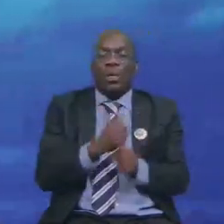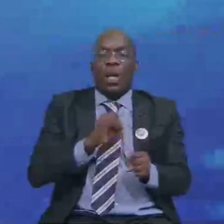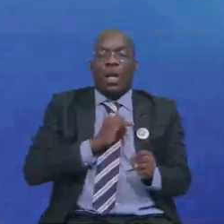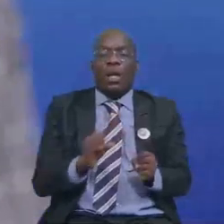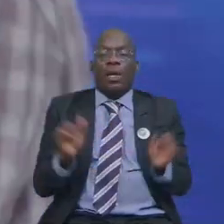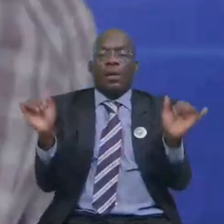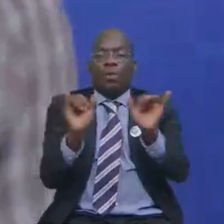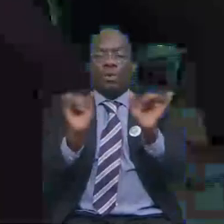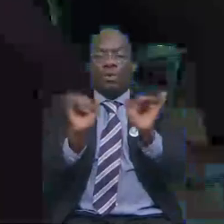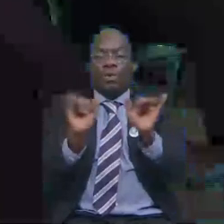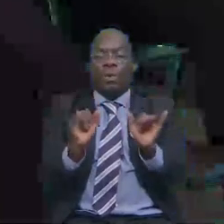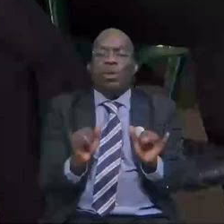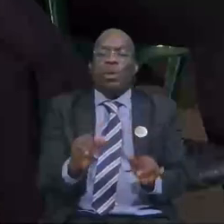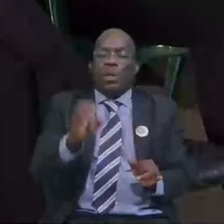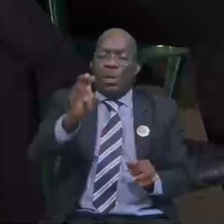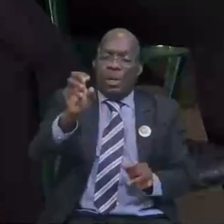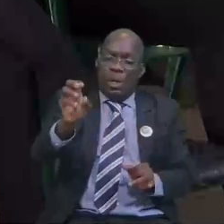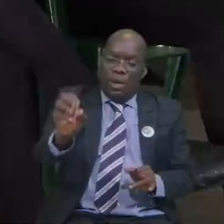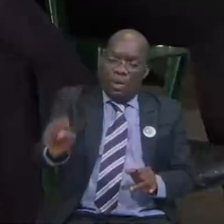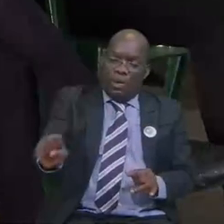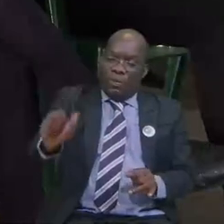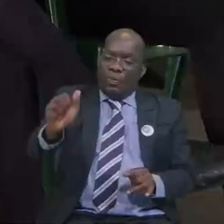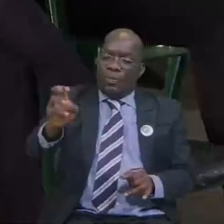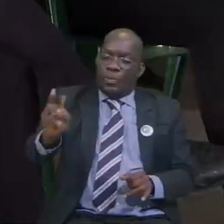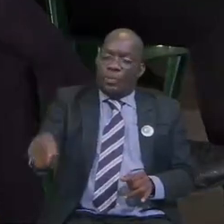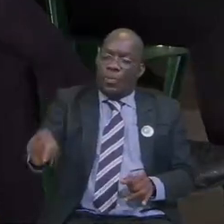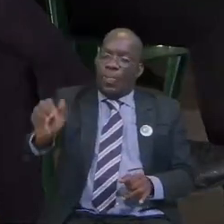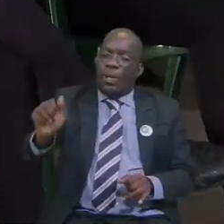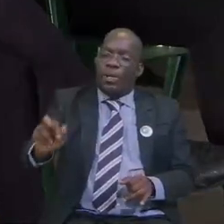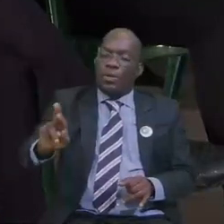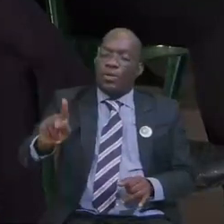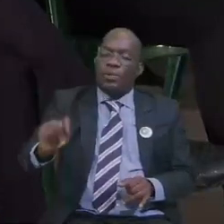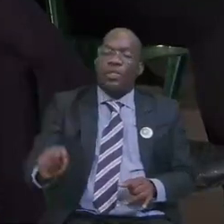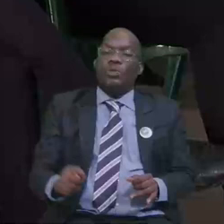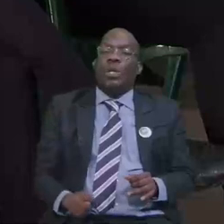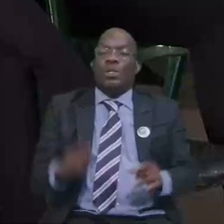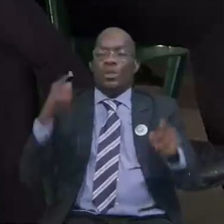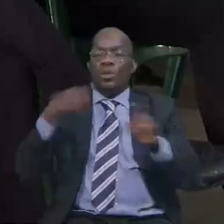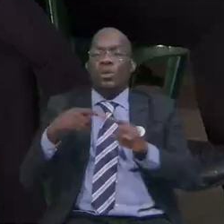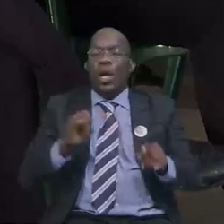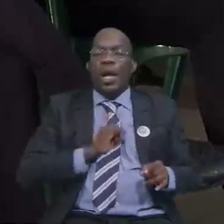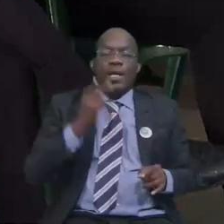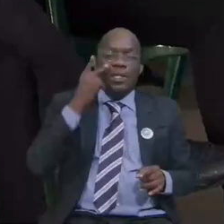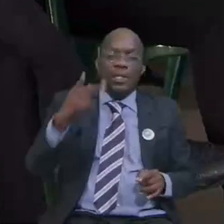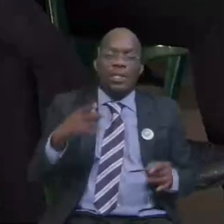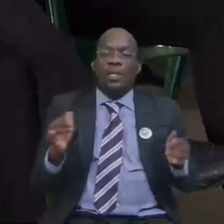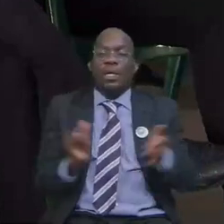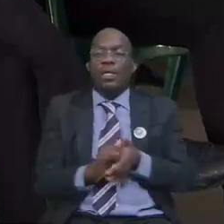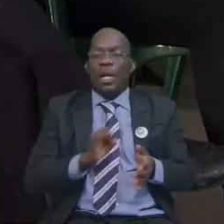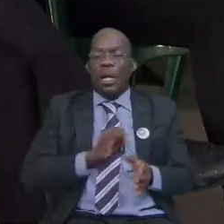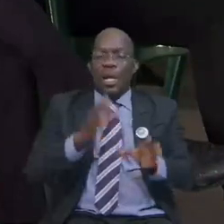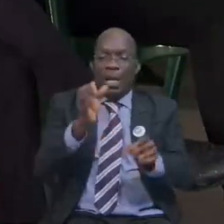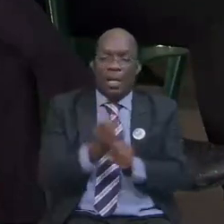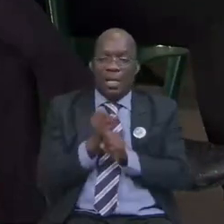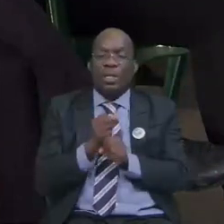objectifs je mesure ces objectifs là et je veille à ce que je réalise des motifs